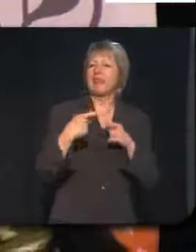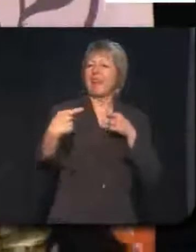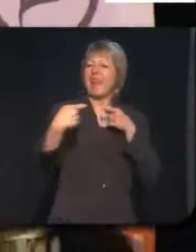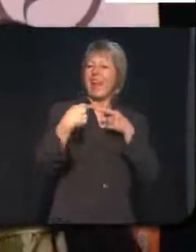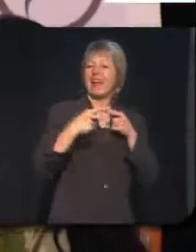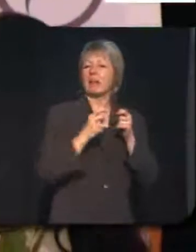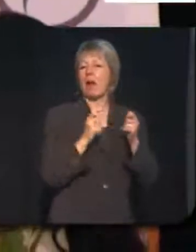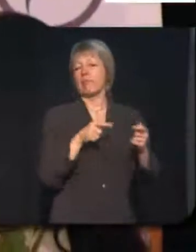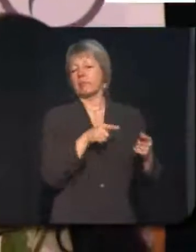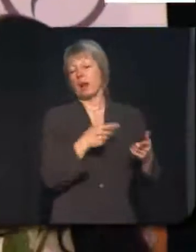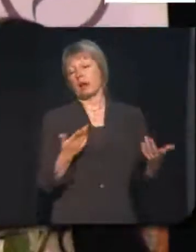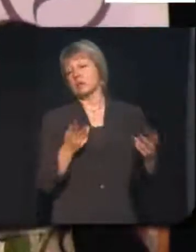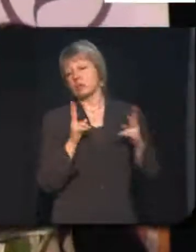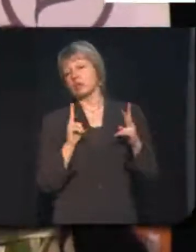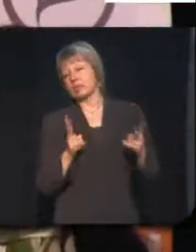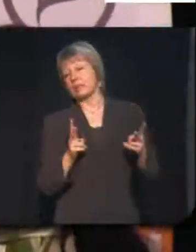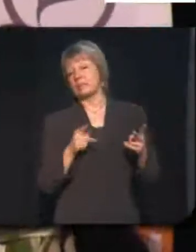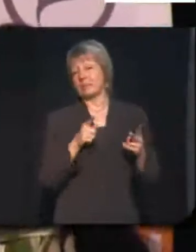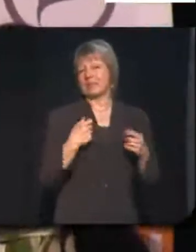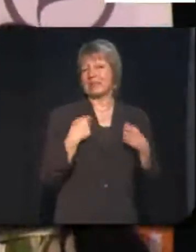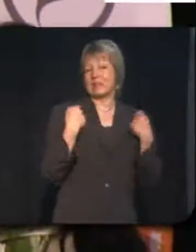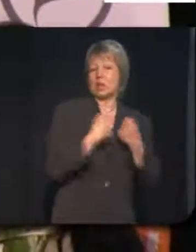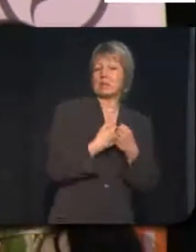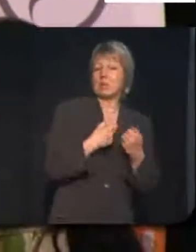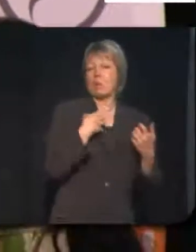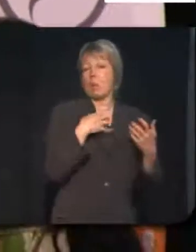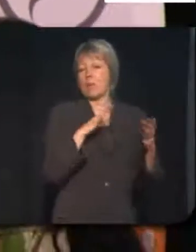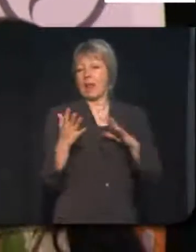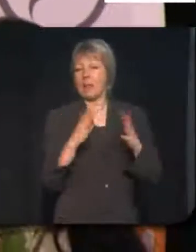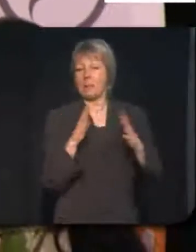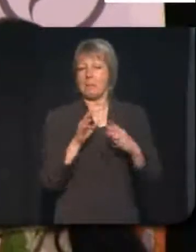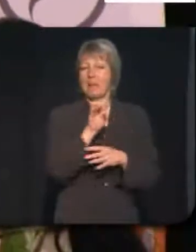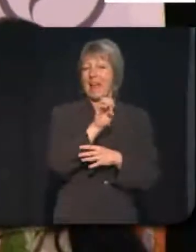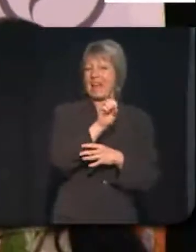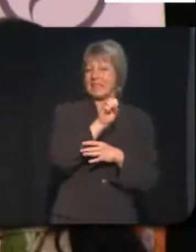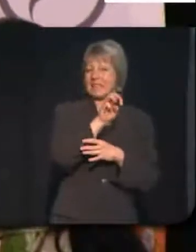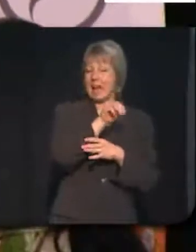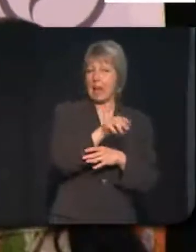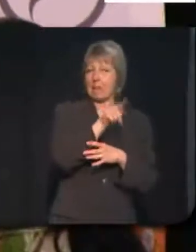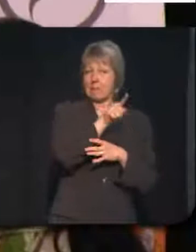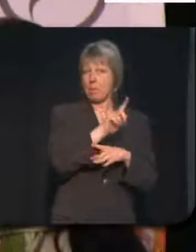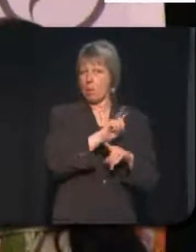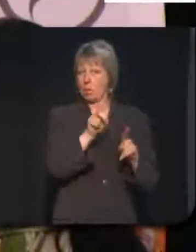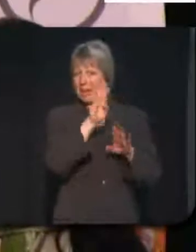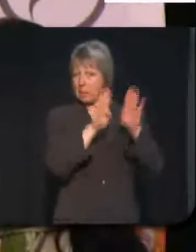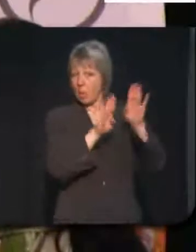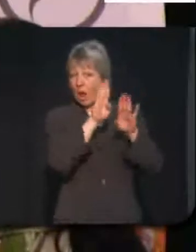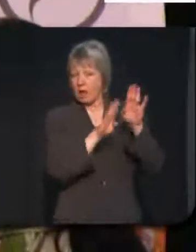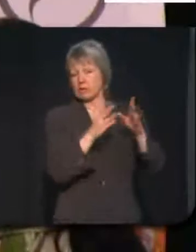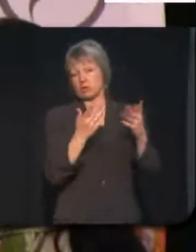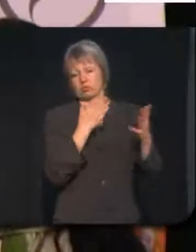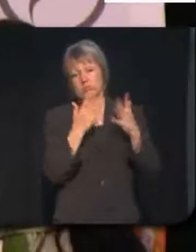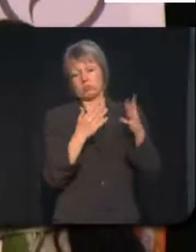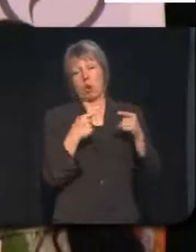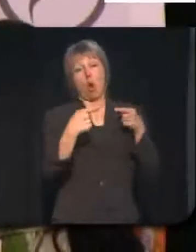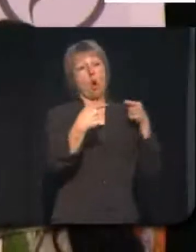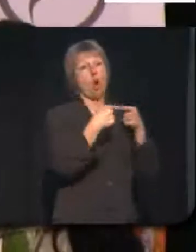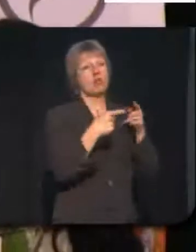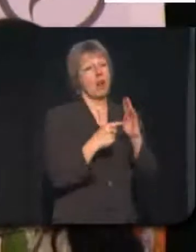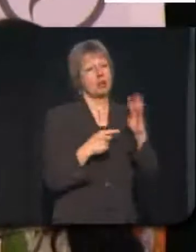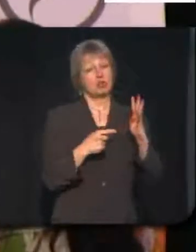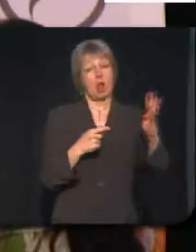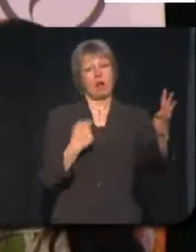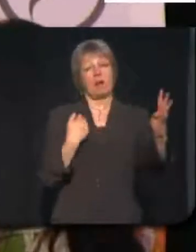dass es eine ambivalente Situation ist ist der ISM undemokrates ja oder nein wir haben in der kontraschlange wohlgemerkt beide Argumente gehört